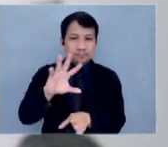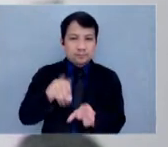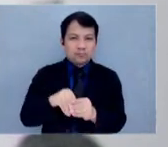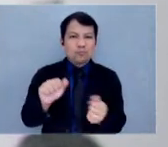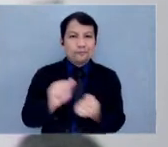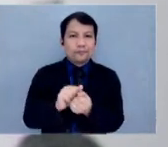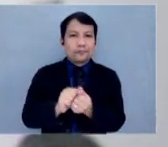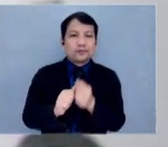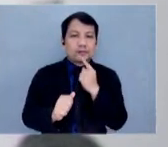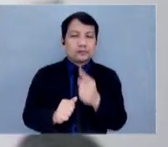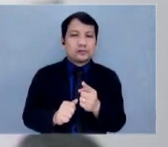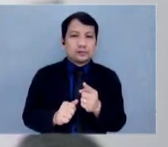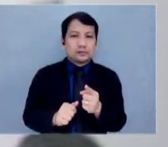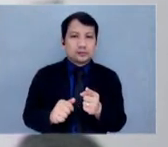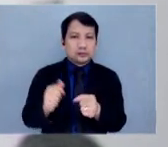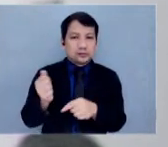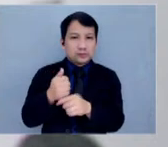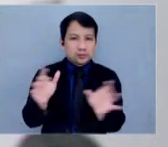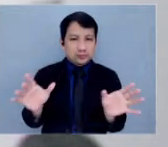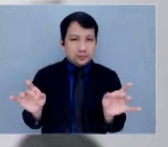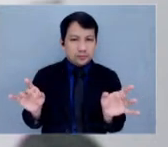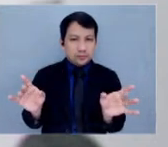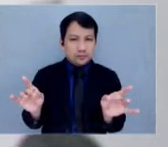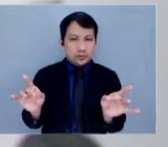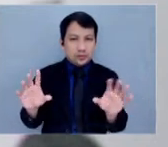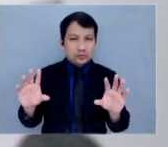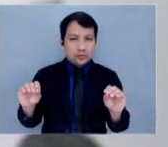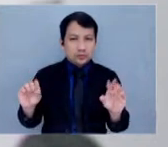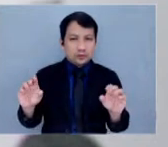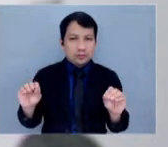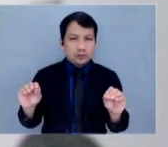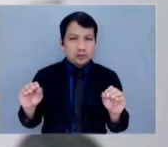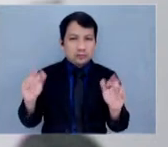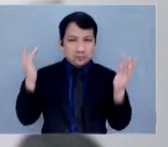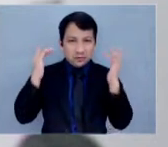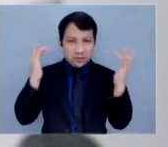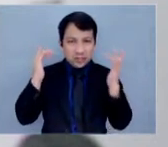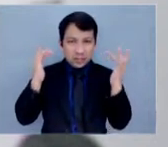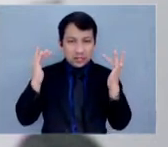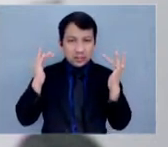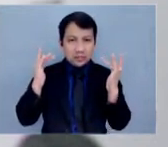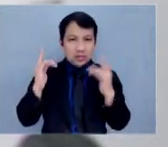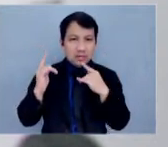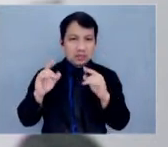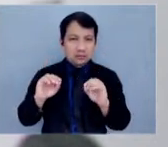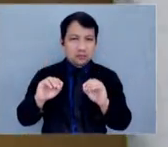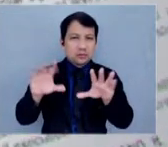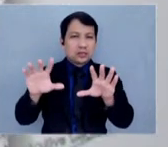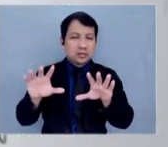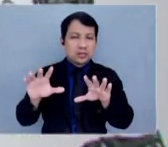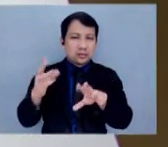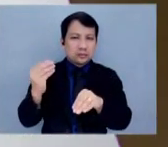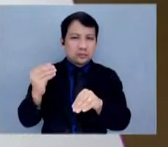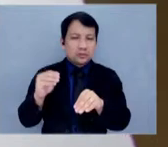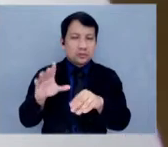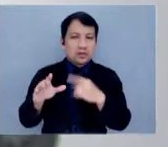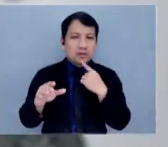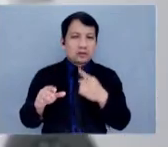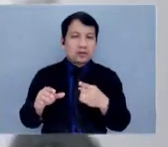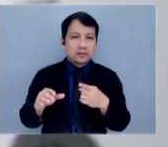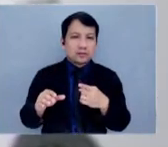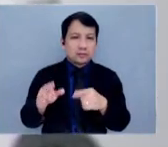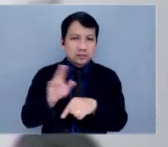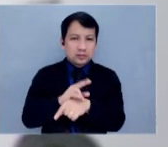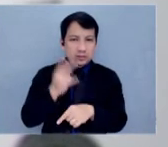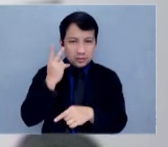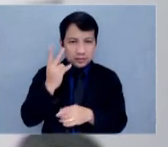ng sirena, blinkers at iba pang uri ng maiingay at masyadong maliwanag na signaling device. Nagagamit na raw kasi ang